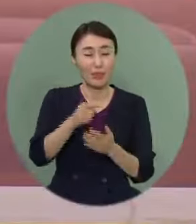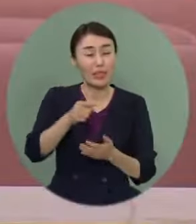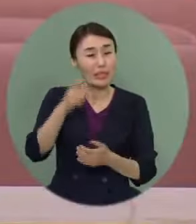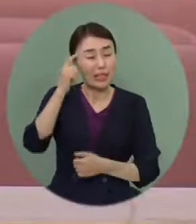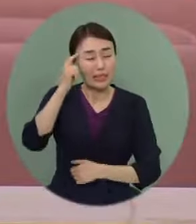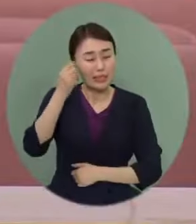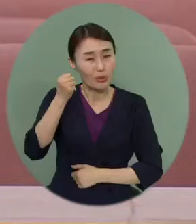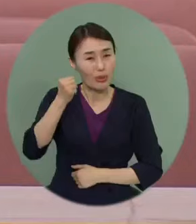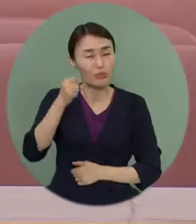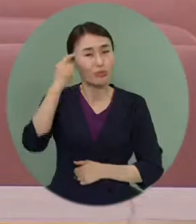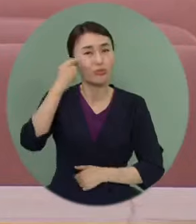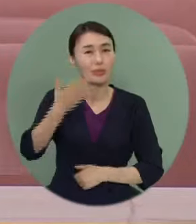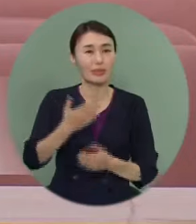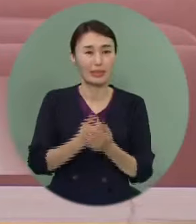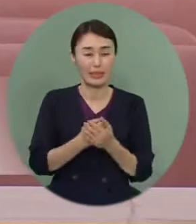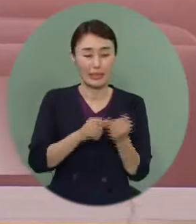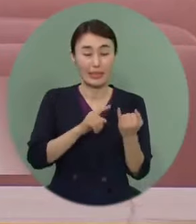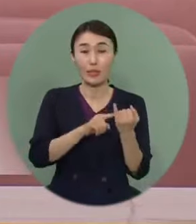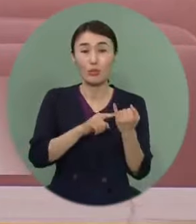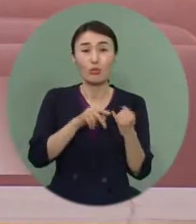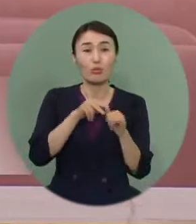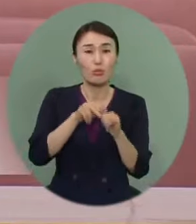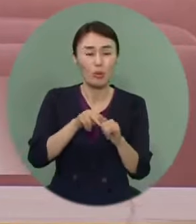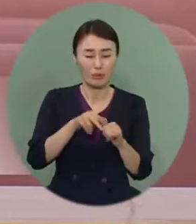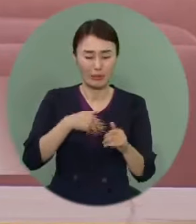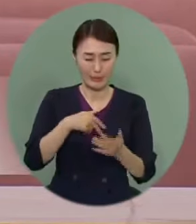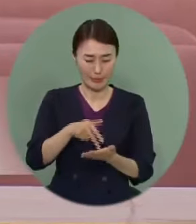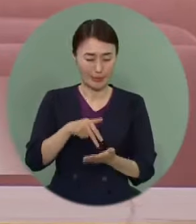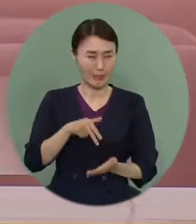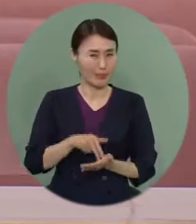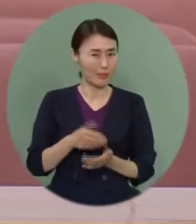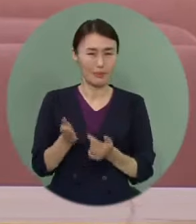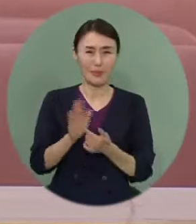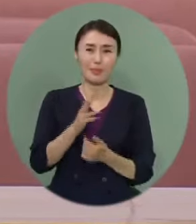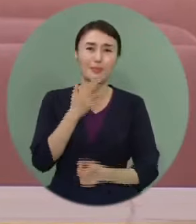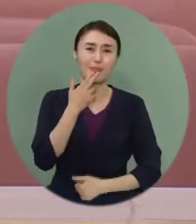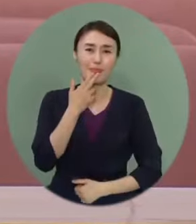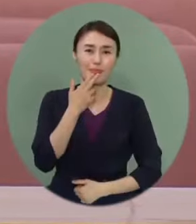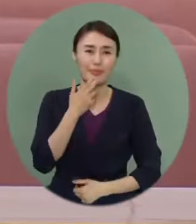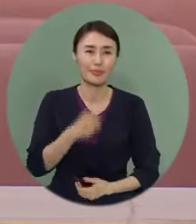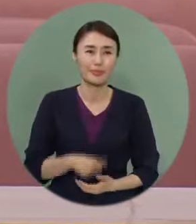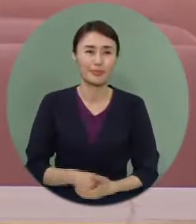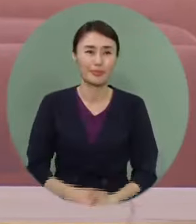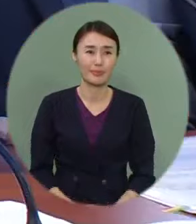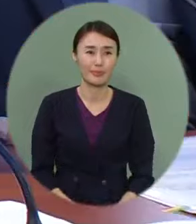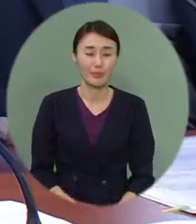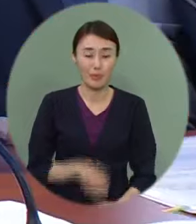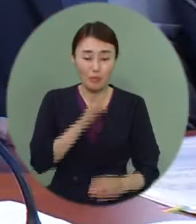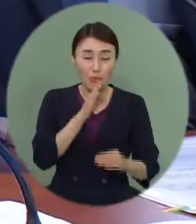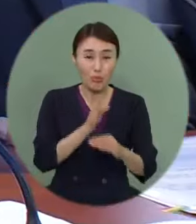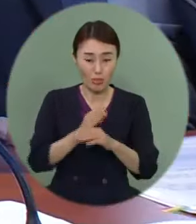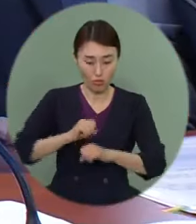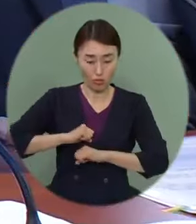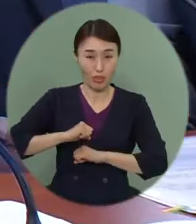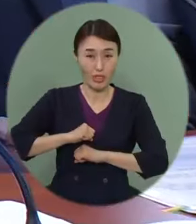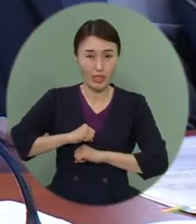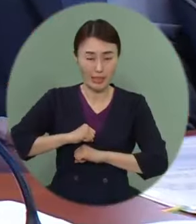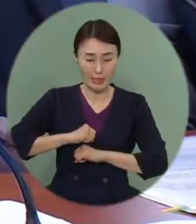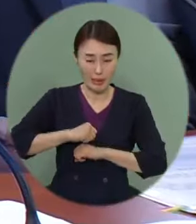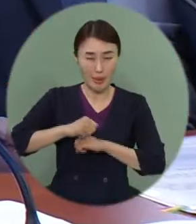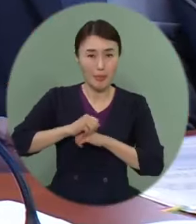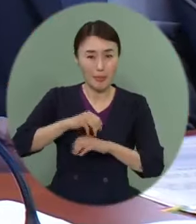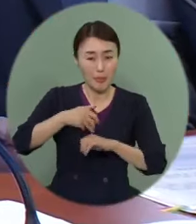묻습니다. 하지만 이진숙 후보자는 끝내 자신의 입장을 밝히지 않았습니다. 북한군이 개입했다.